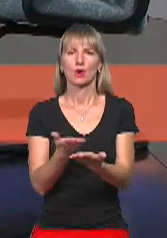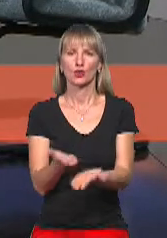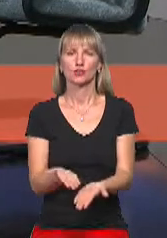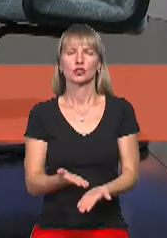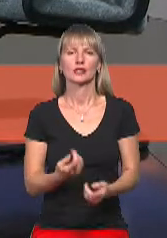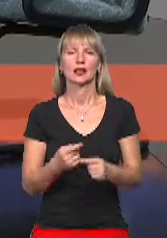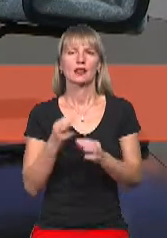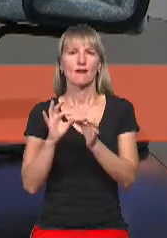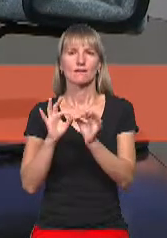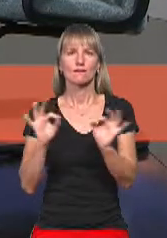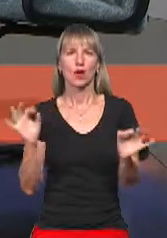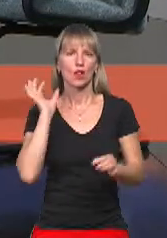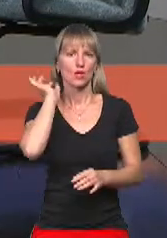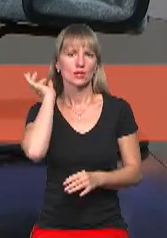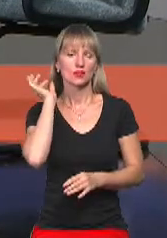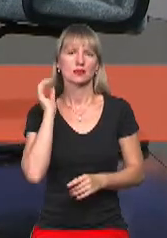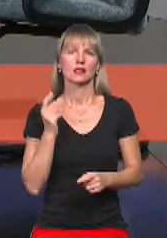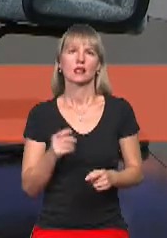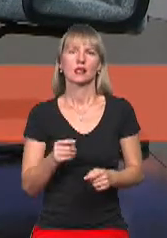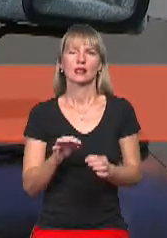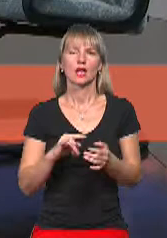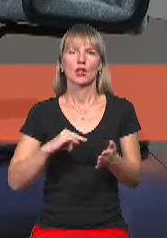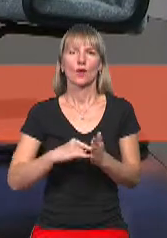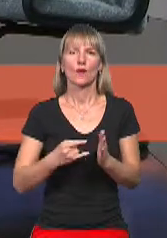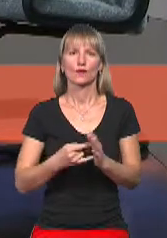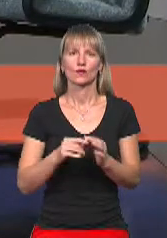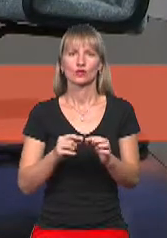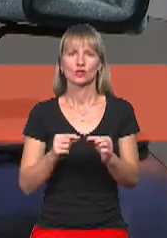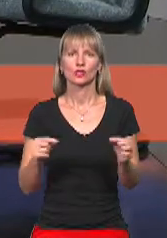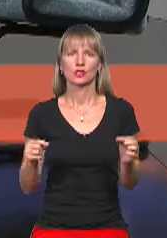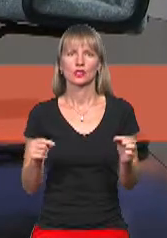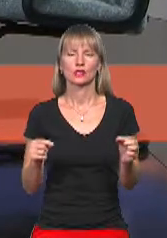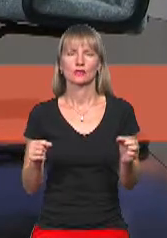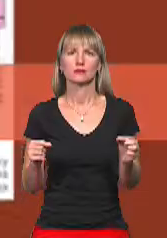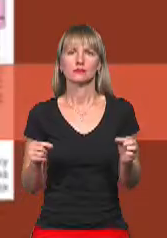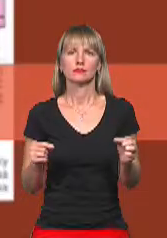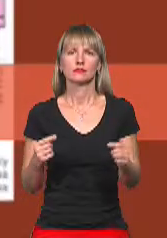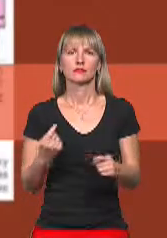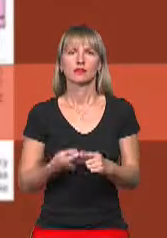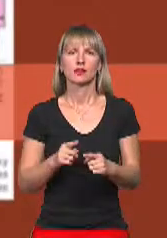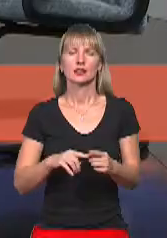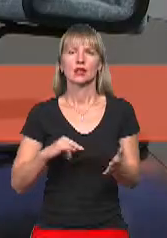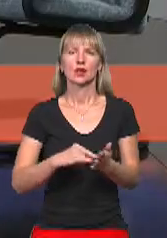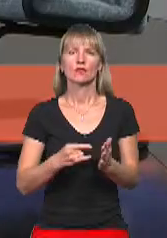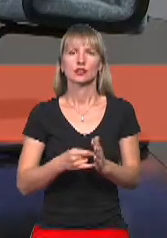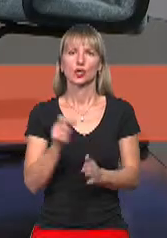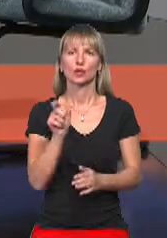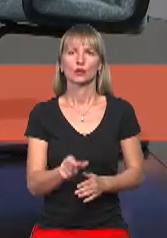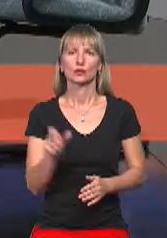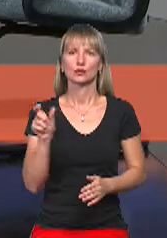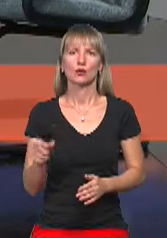оце волосинка, да? Так. Ні, підняти це треба буде. Ага. Отак, ага. Я зрозуміла. Ага. Оце товщина